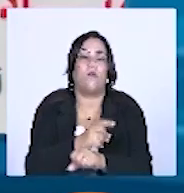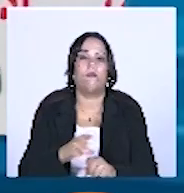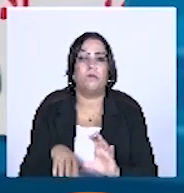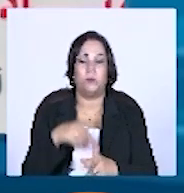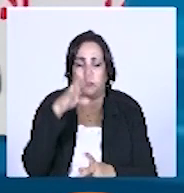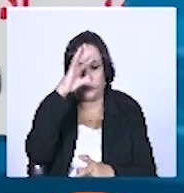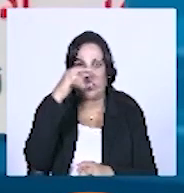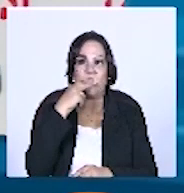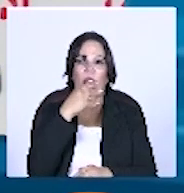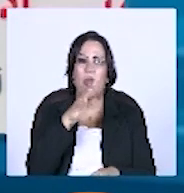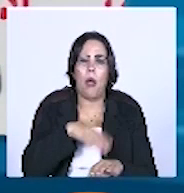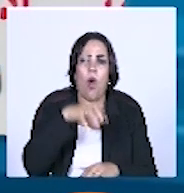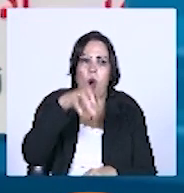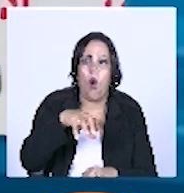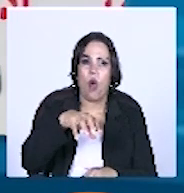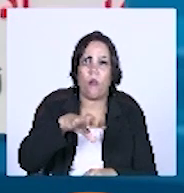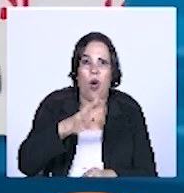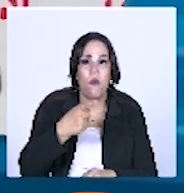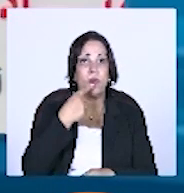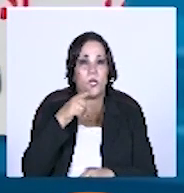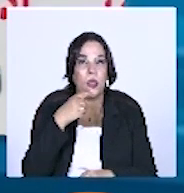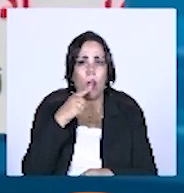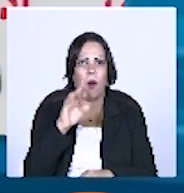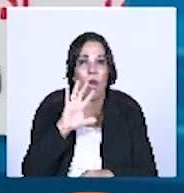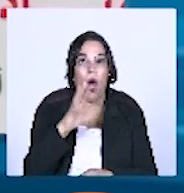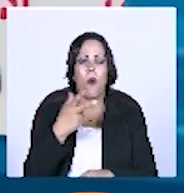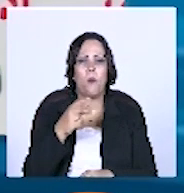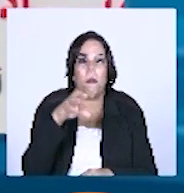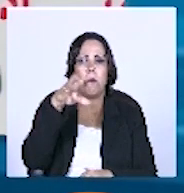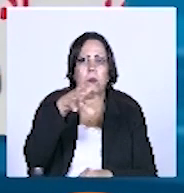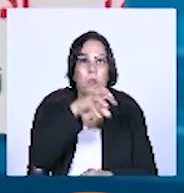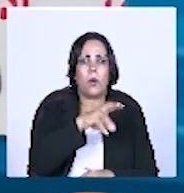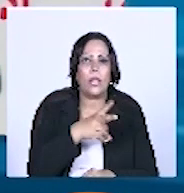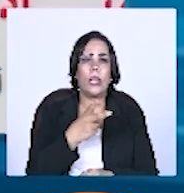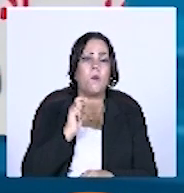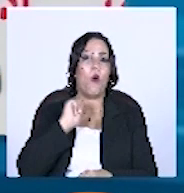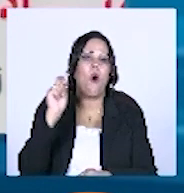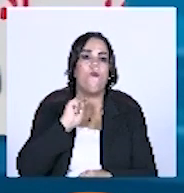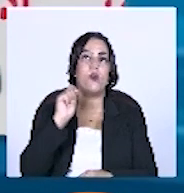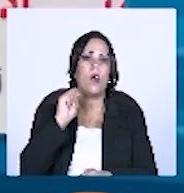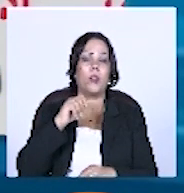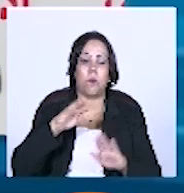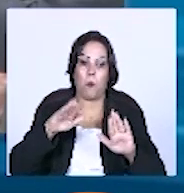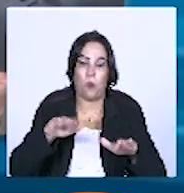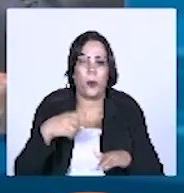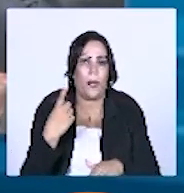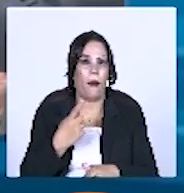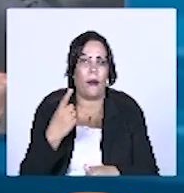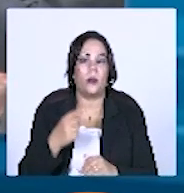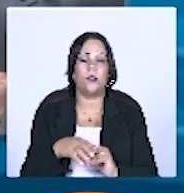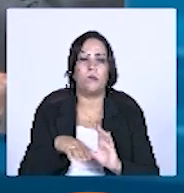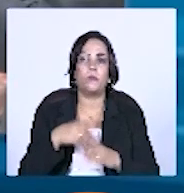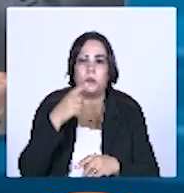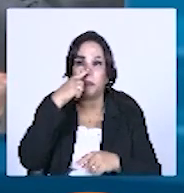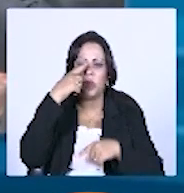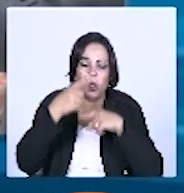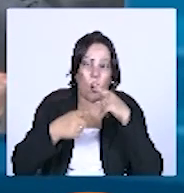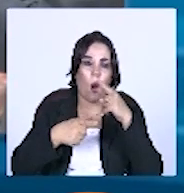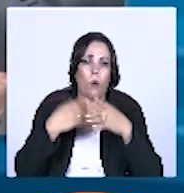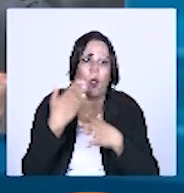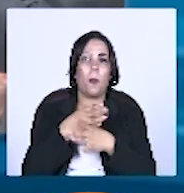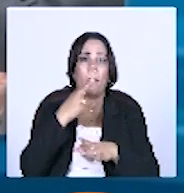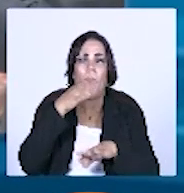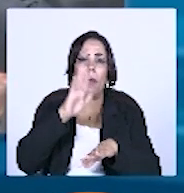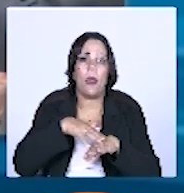القاهره ولا في اسكندريه ولا في كثير من المحافظات الحضاريه اللي احنا دايما بنتكلم